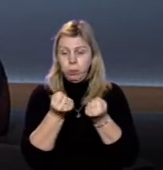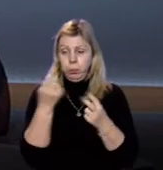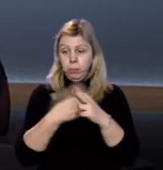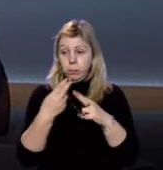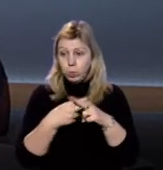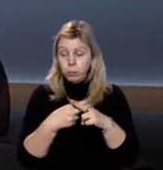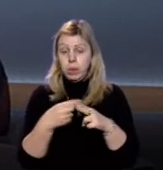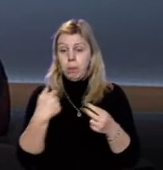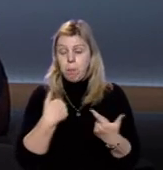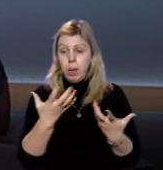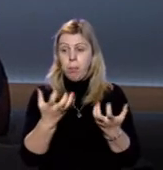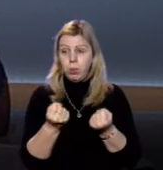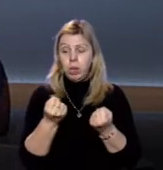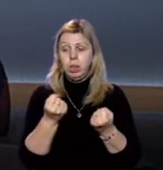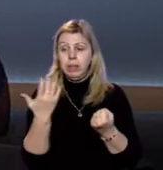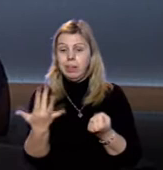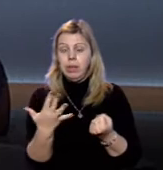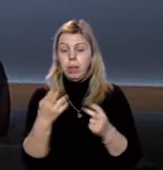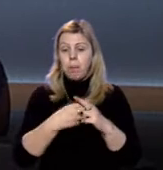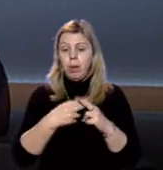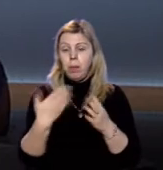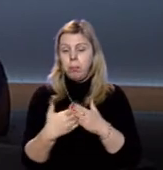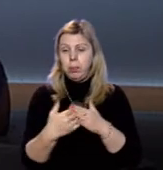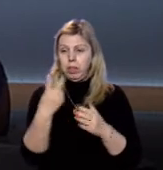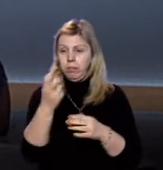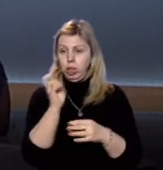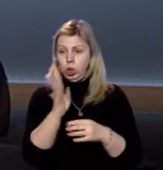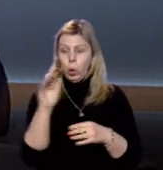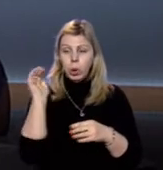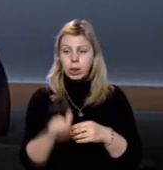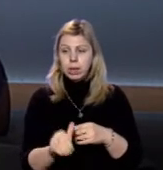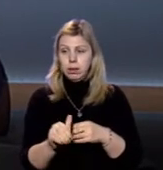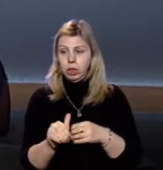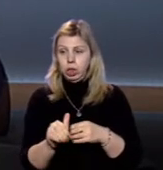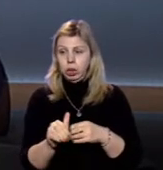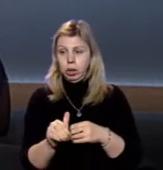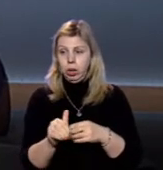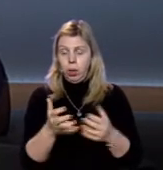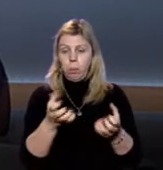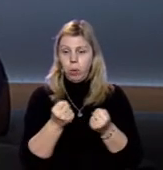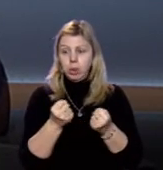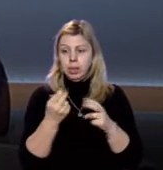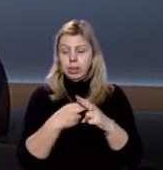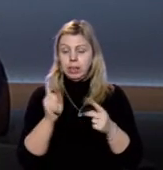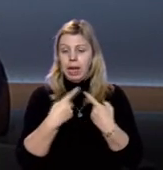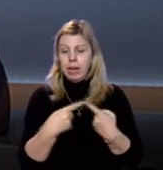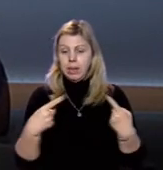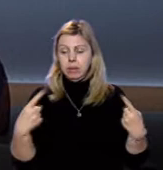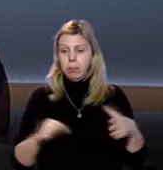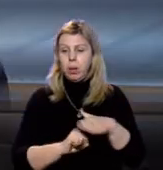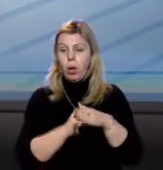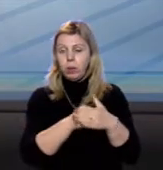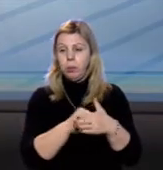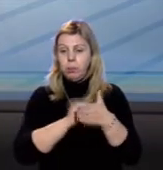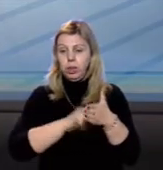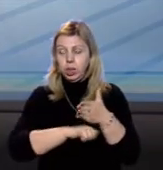ми одержали фактично кількість пільговиків близько 240 тисяч одержувачів пільг за різними підставами,